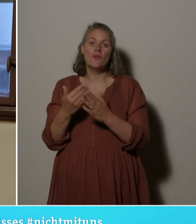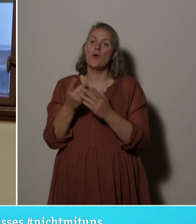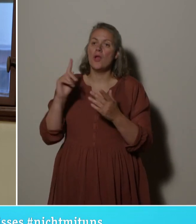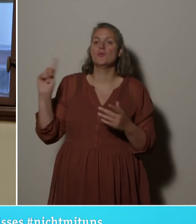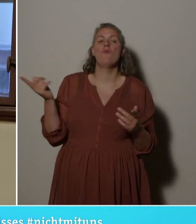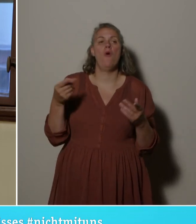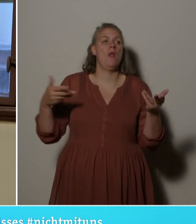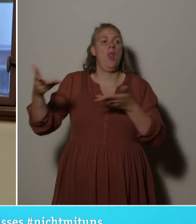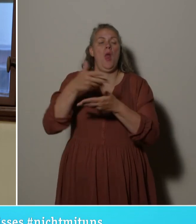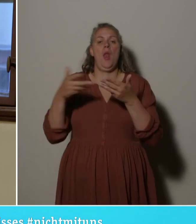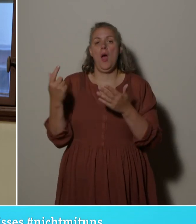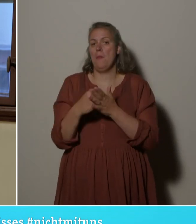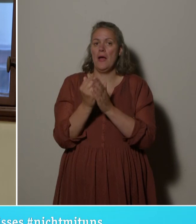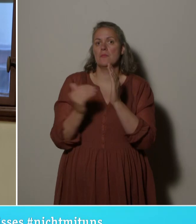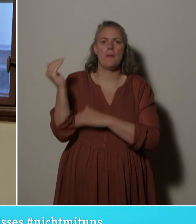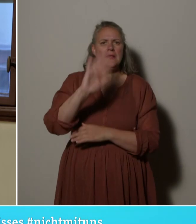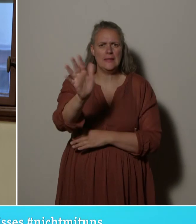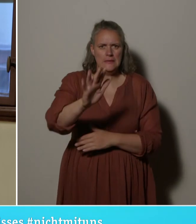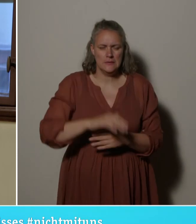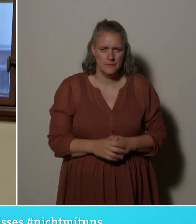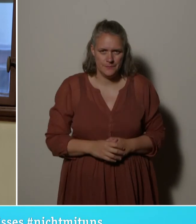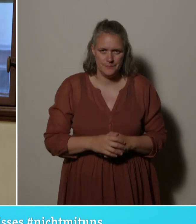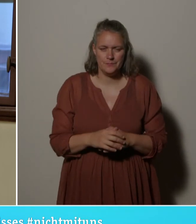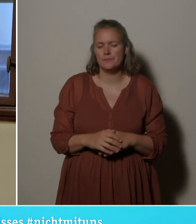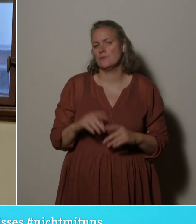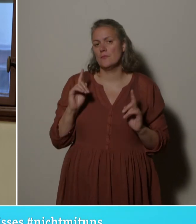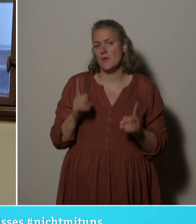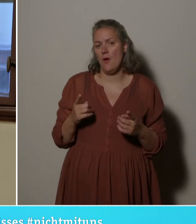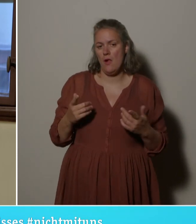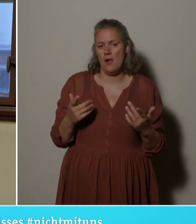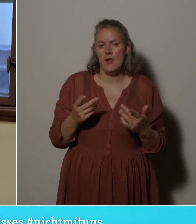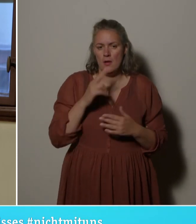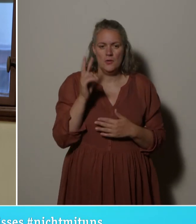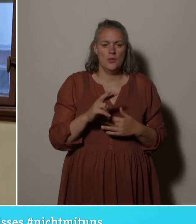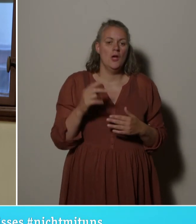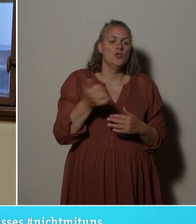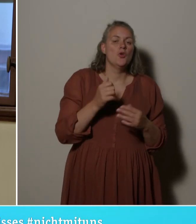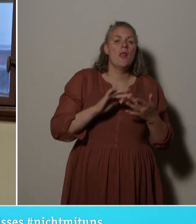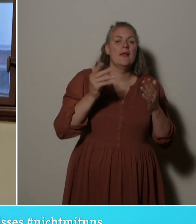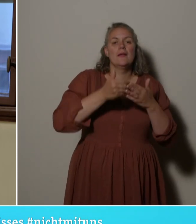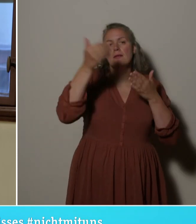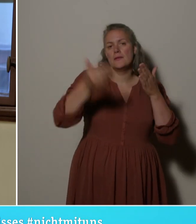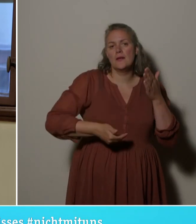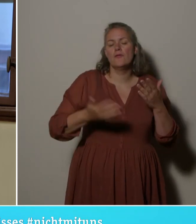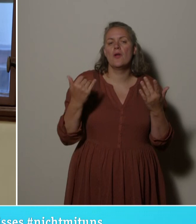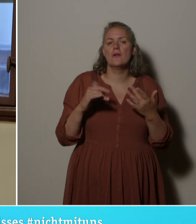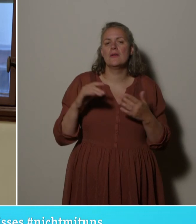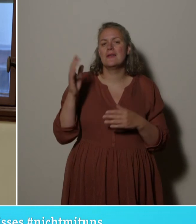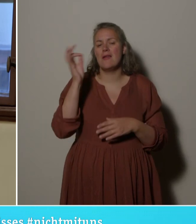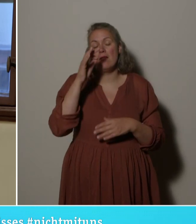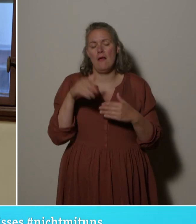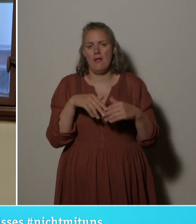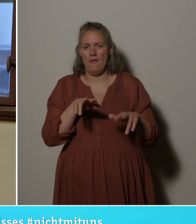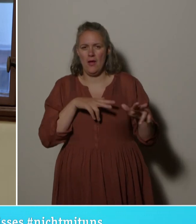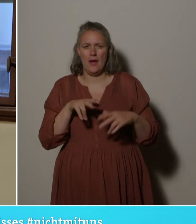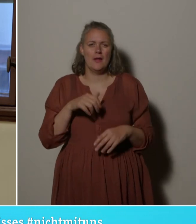wird. Wenn wir uns das angucken, es gibt ja eine tolle Webseite vom Jenaer Nahverkehr, wo die ganzen Abo-Zahlen alle drinstehen. Da haben wir da einmal